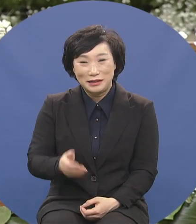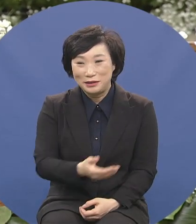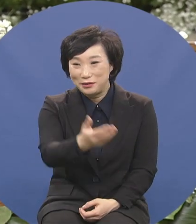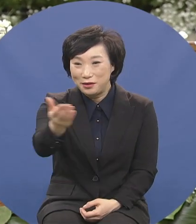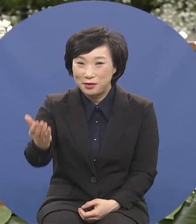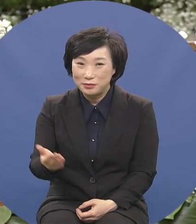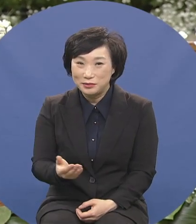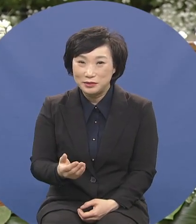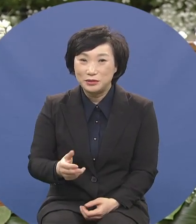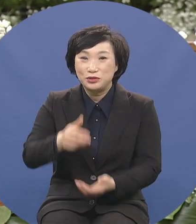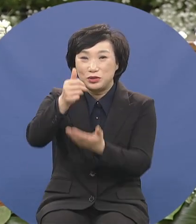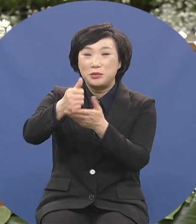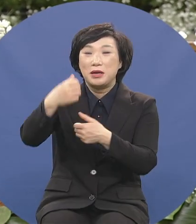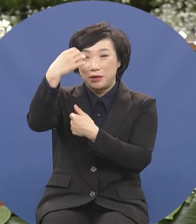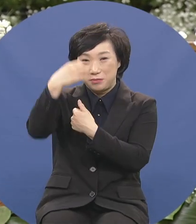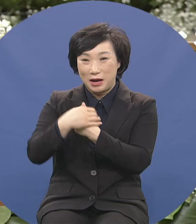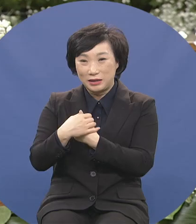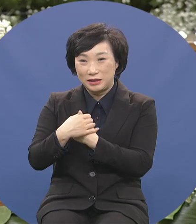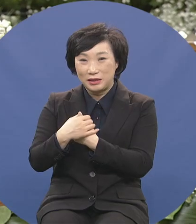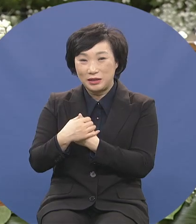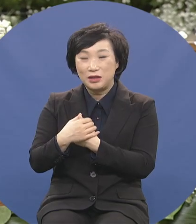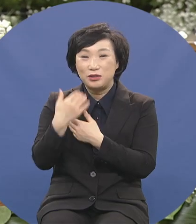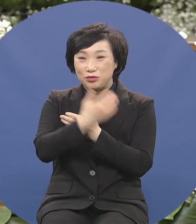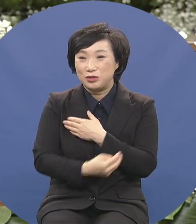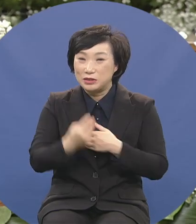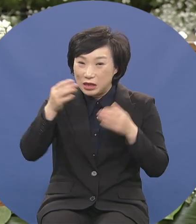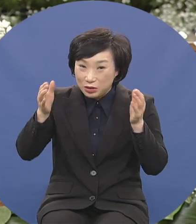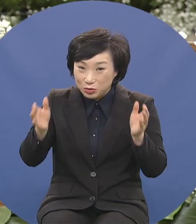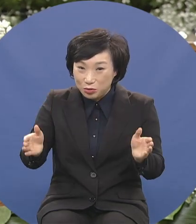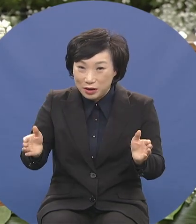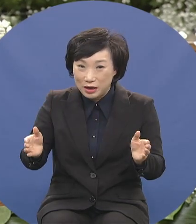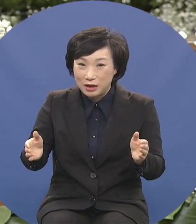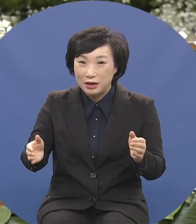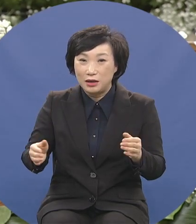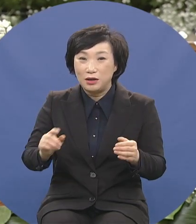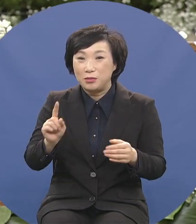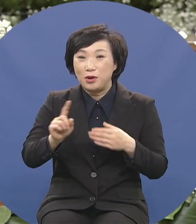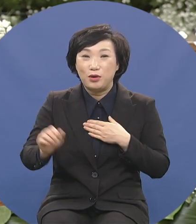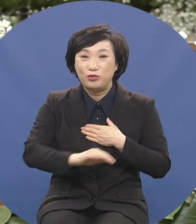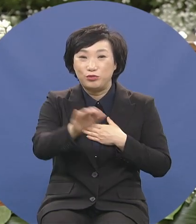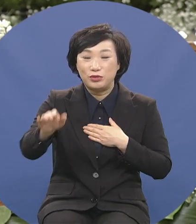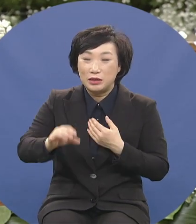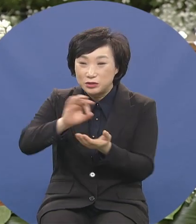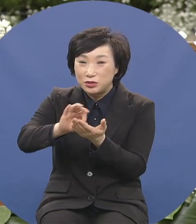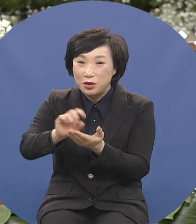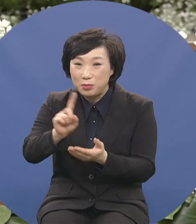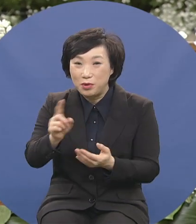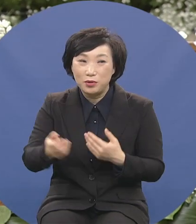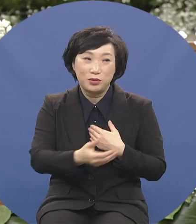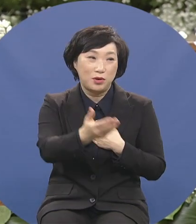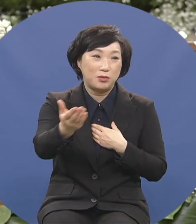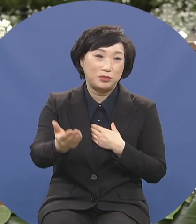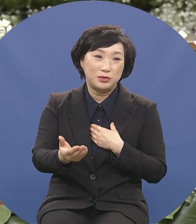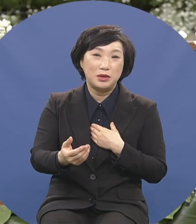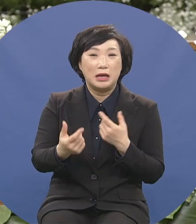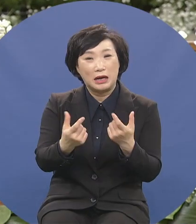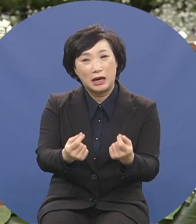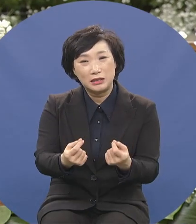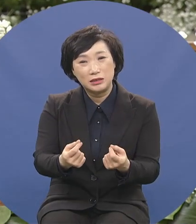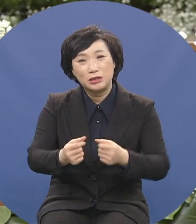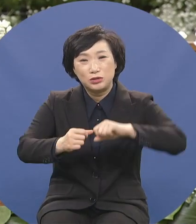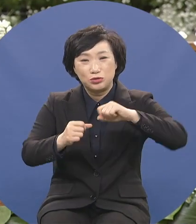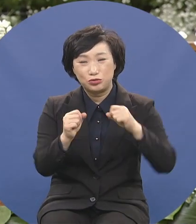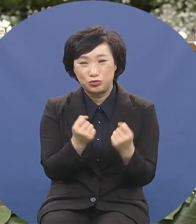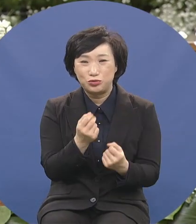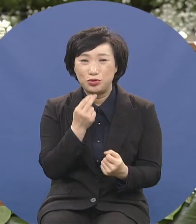여러분 주님이 주시는 육신의 날들을 무엇에다 어떻게 쓰려고 그렇게